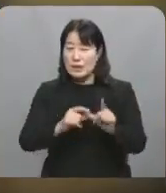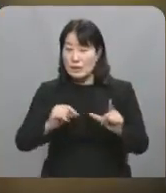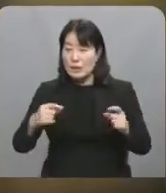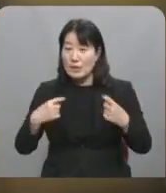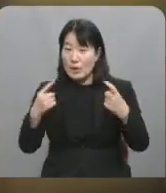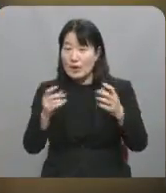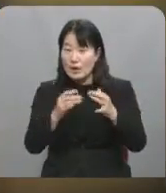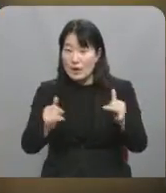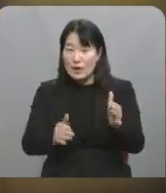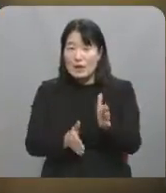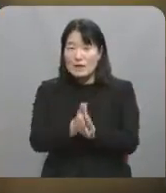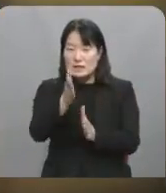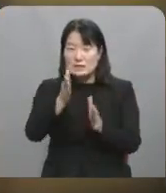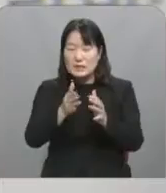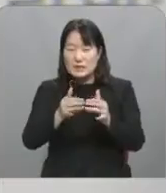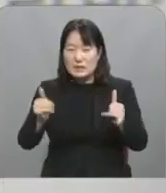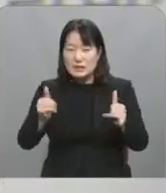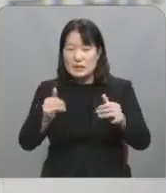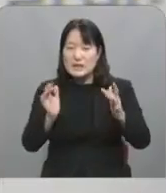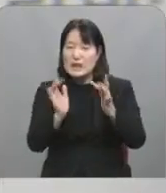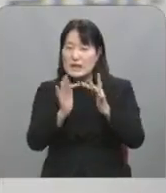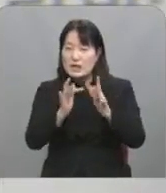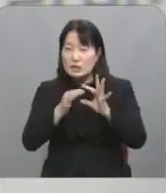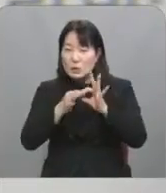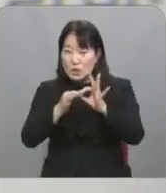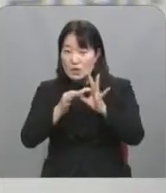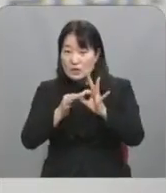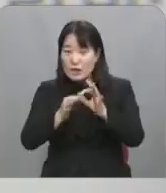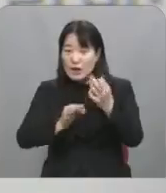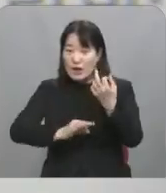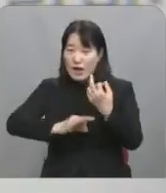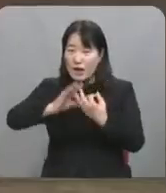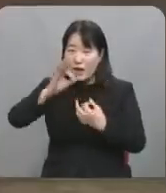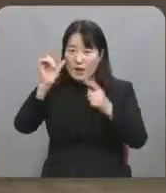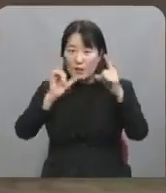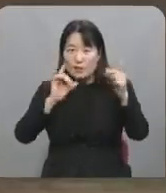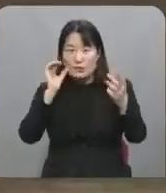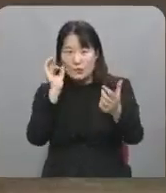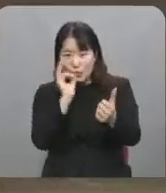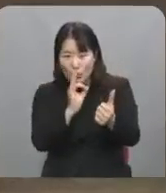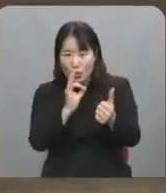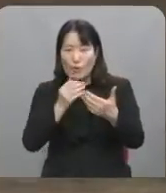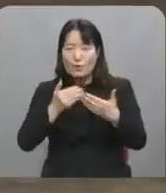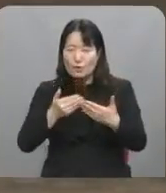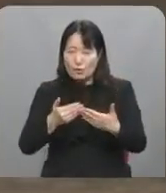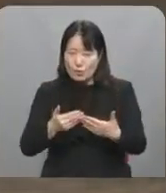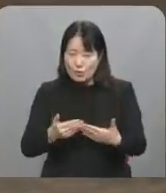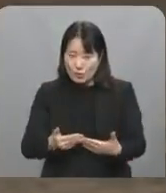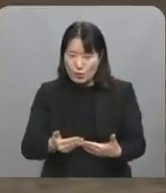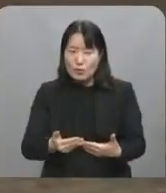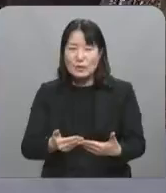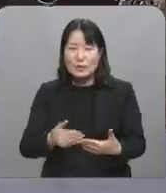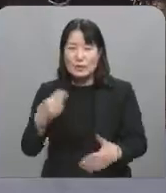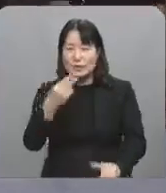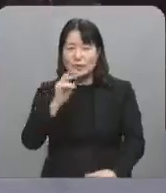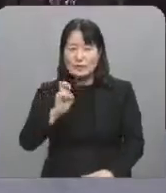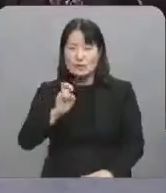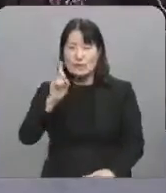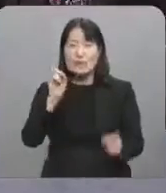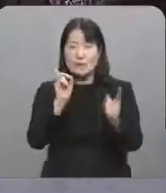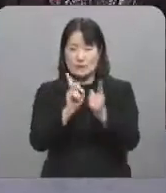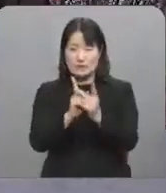관광객과 시민들은 온라인 등으로 새해 첫 해를 바라보며 차분하게 새해를 맞이했습니다. 새해 소망은